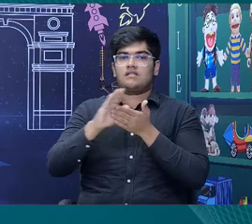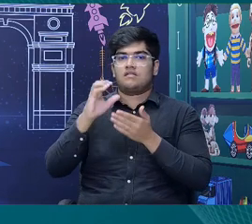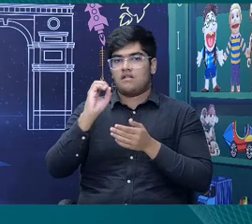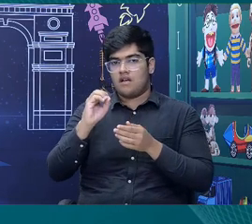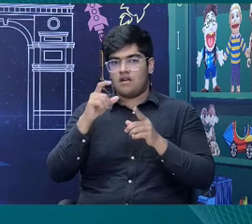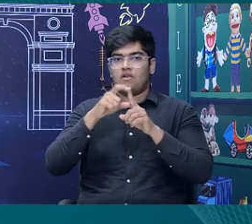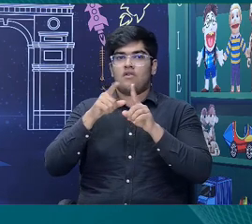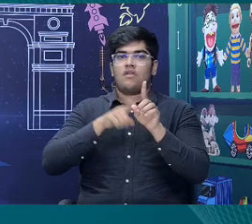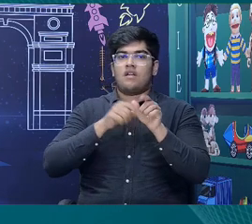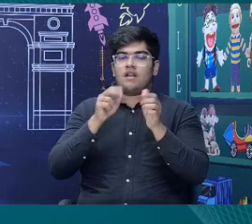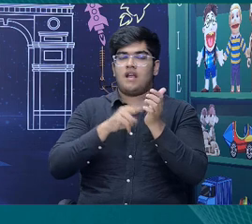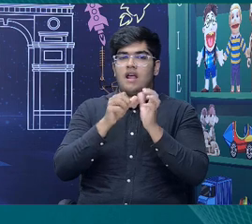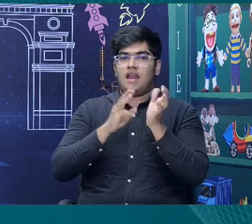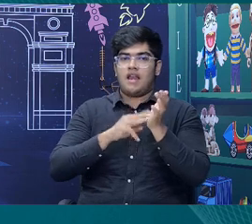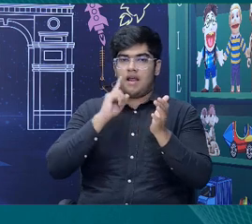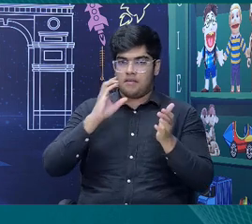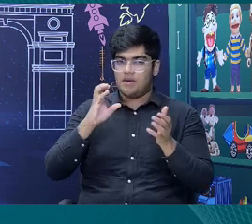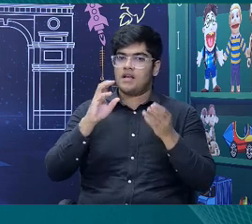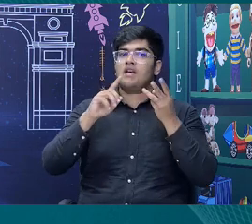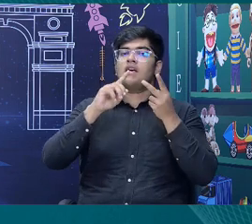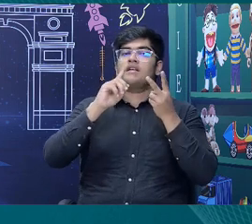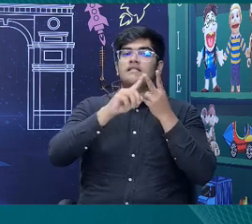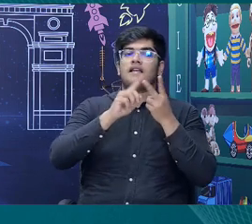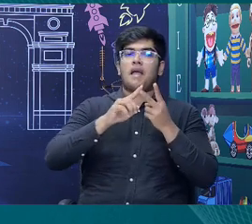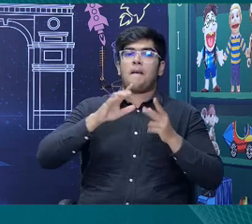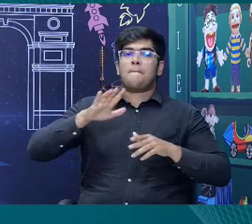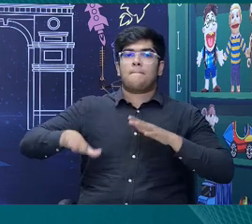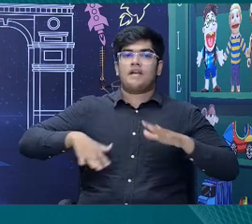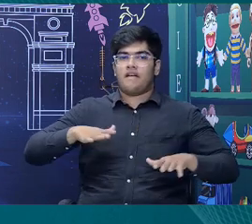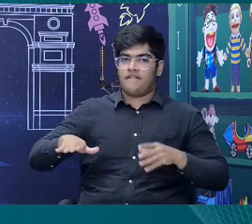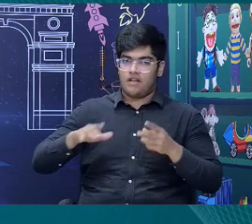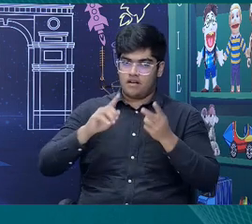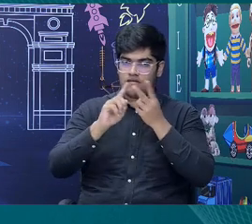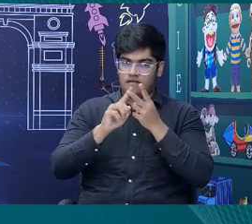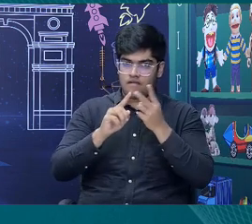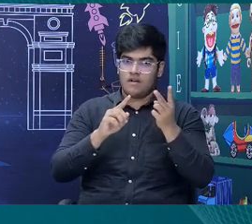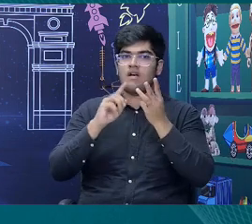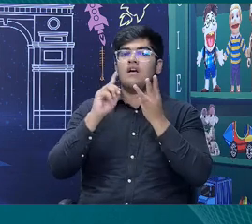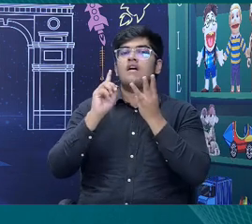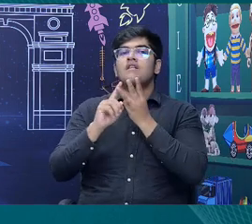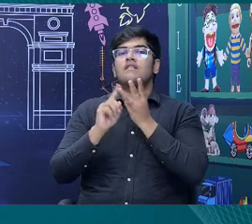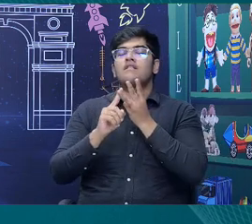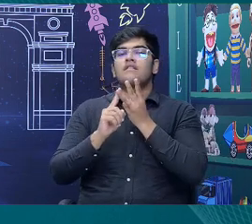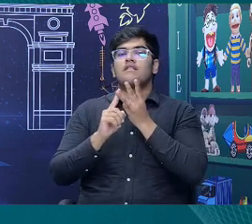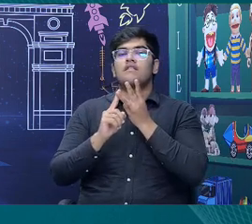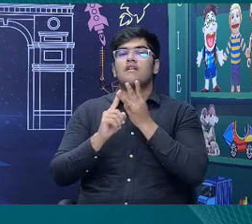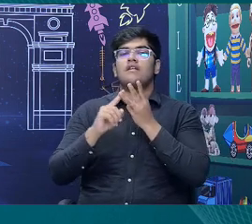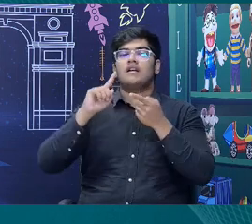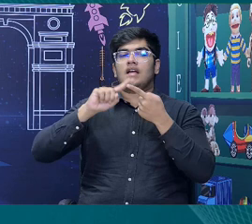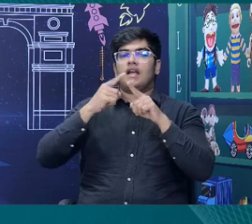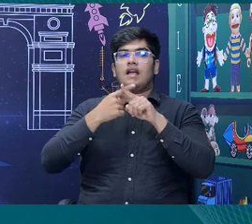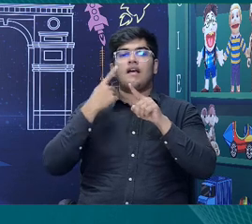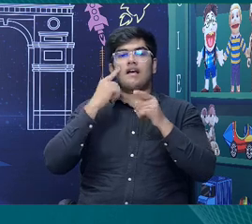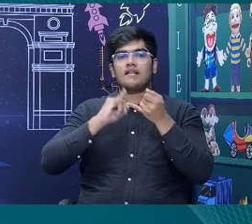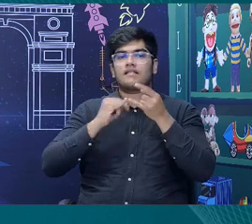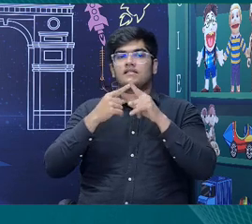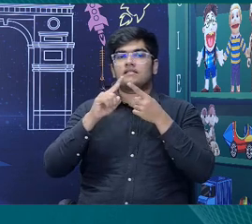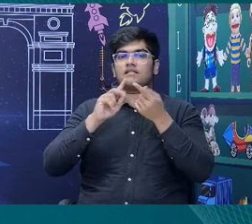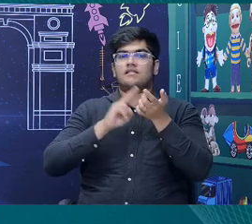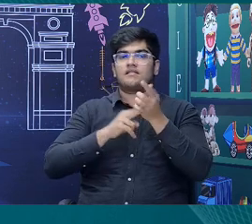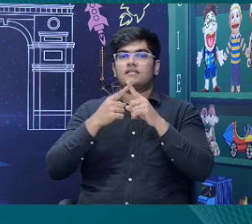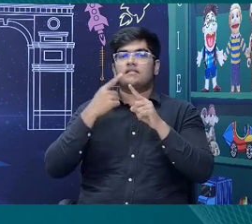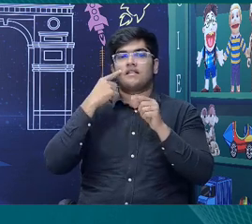है बिहेवियर तीसरा है एक्जिस्टेंशल अब तीनों में बहुत ज्यादा डिफरेंसेस नहीं है लेकिन कुछ-कुछ डिफरेंसेस हैं